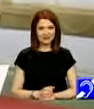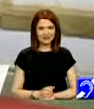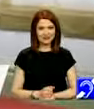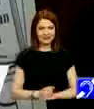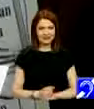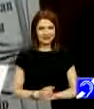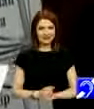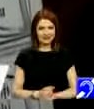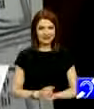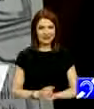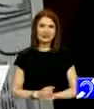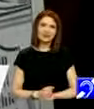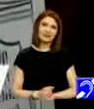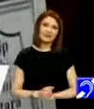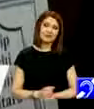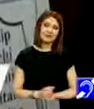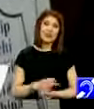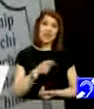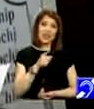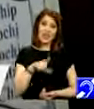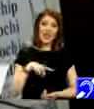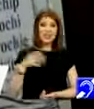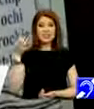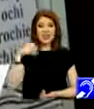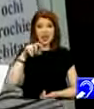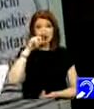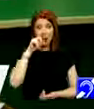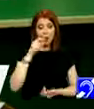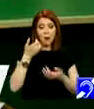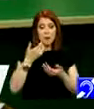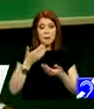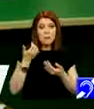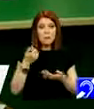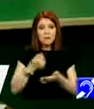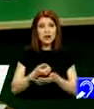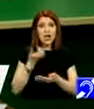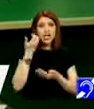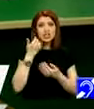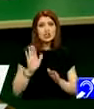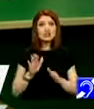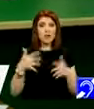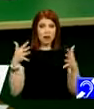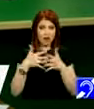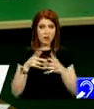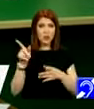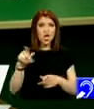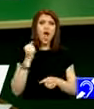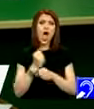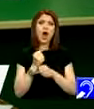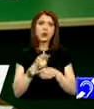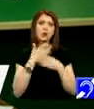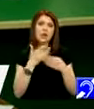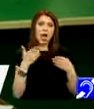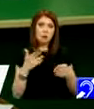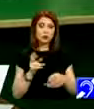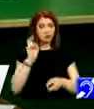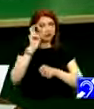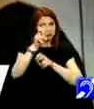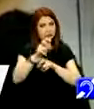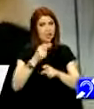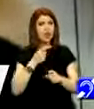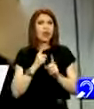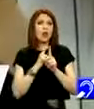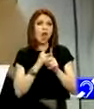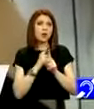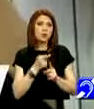Обязательно хочется его выучить. Svetlana este din Nicolaev. Până să înceapă războiul, a fost muzeograf în Odessa. Ea s-a înscris la cursurile de limba română din respect